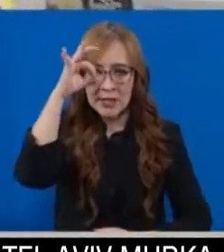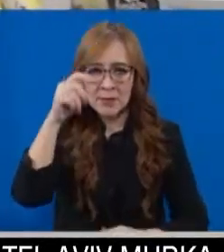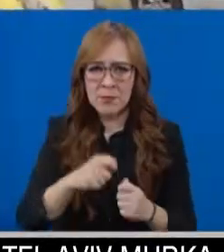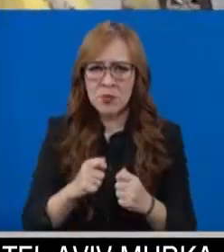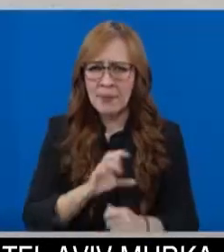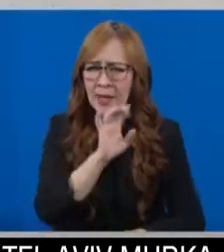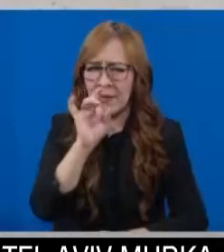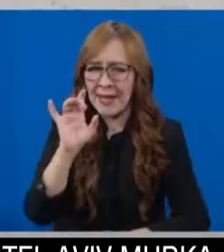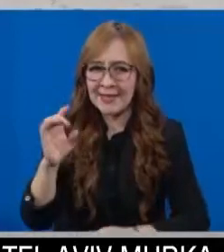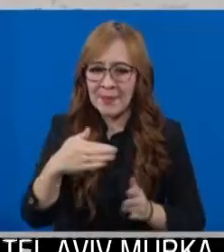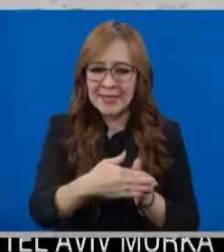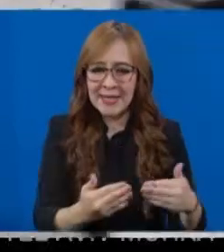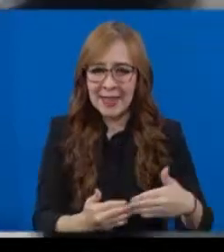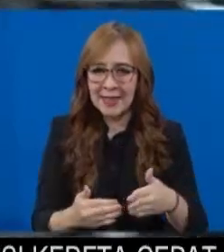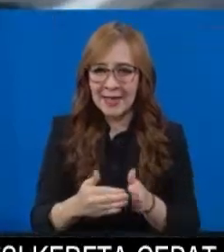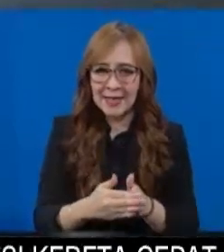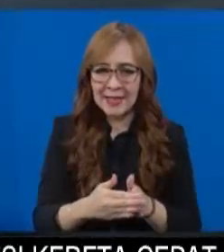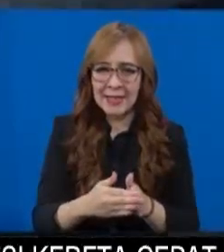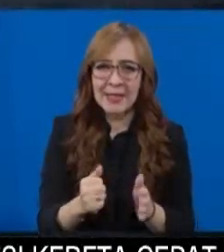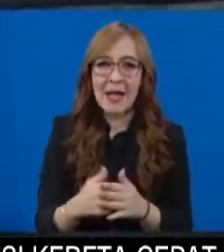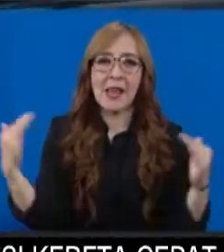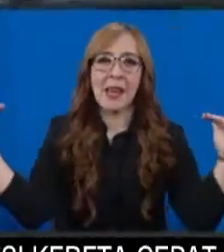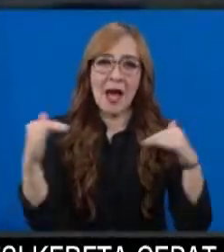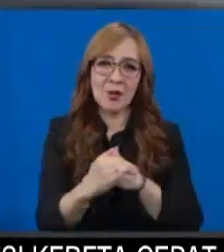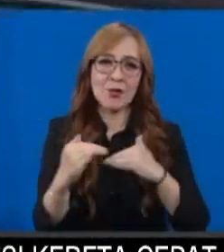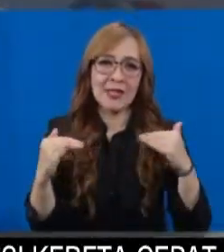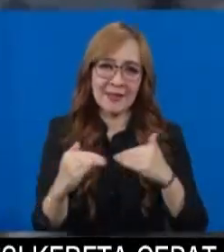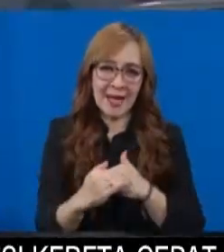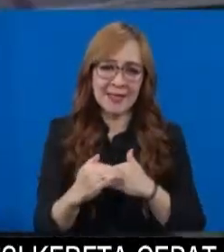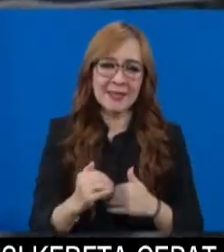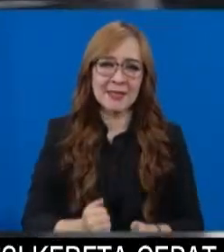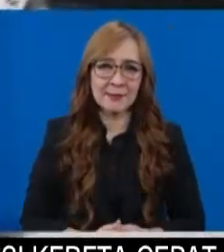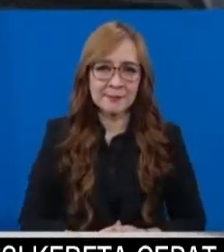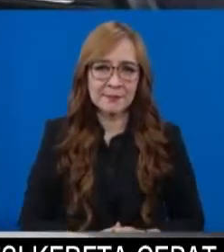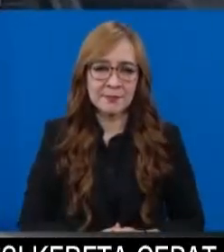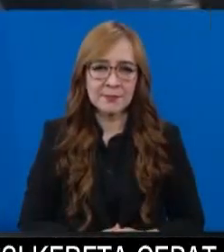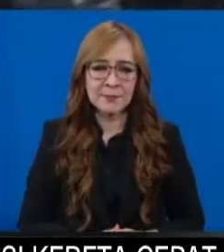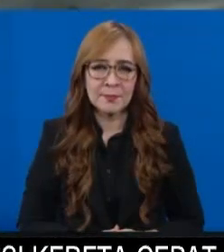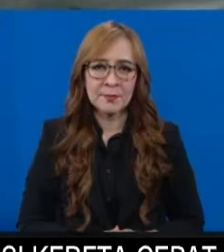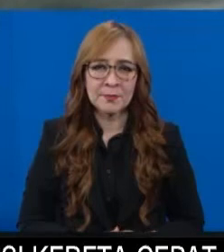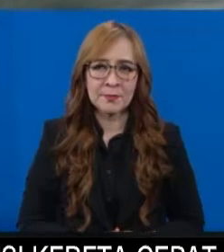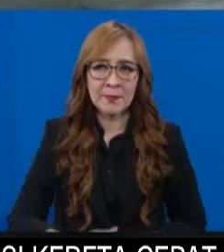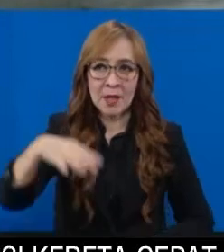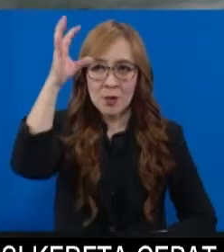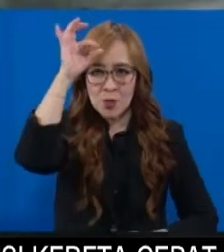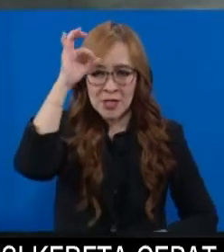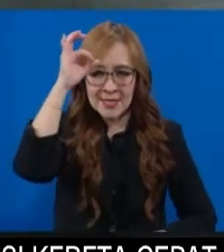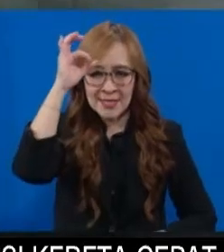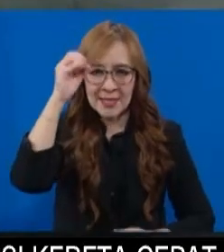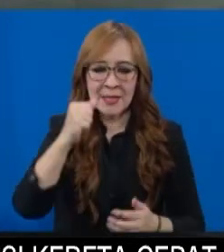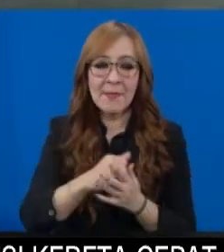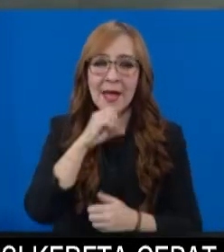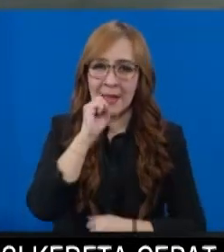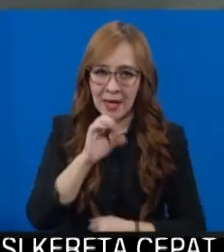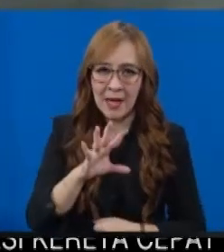berbagai strategi rekayasa lalu lintas untuk mengurangi kemacetan di dalam ruas tol Dirga pun Korlantas Brigjen Pol Aan suhanan